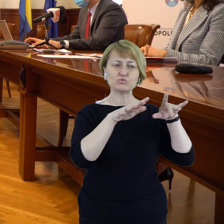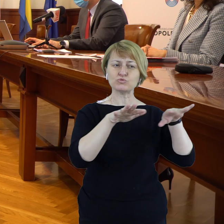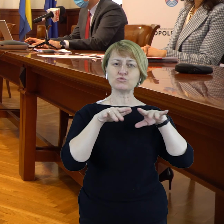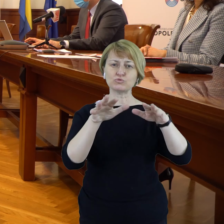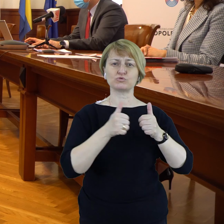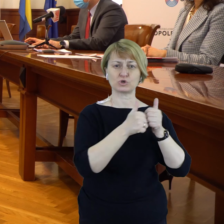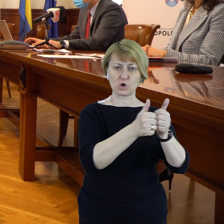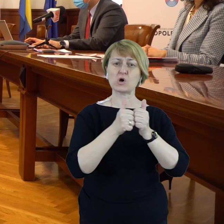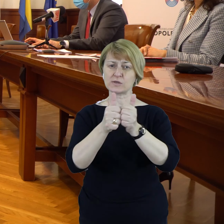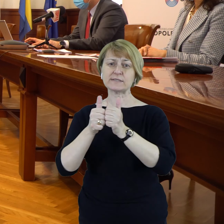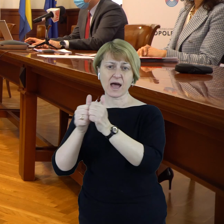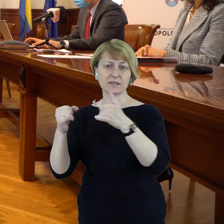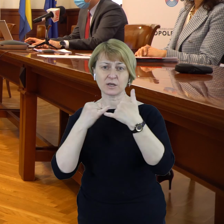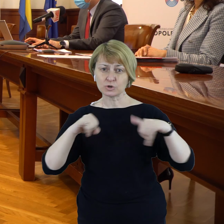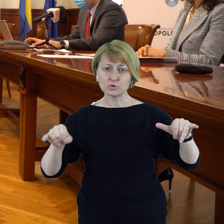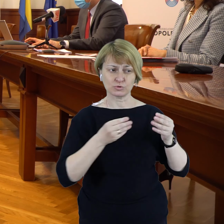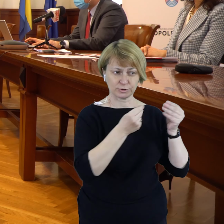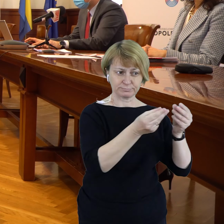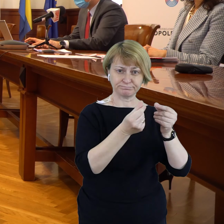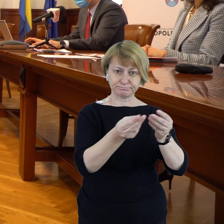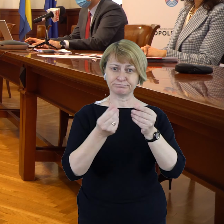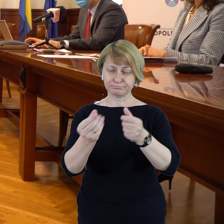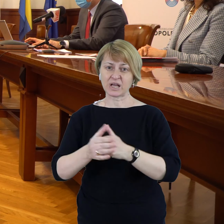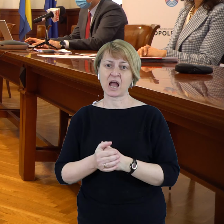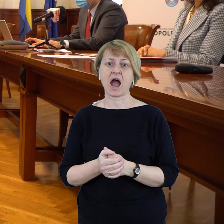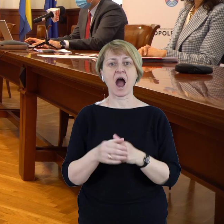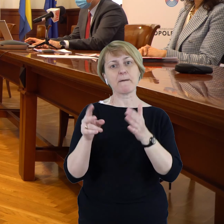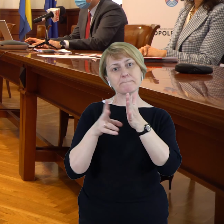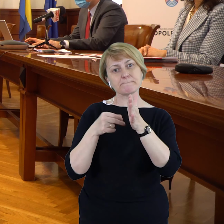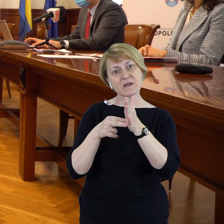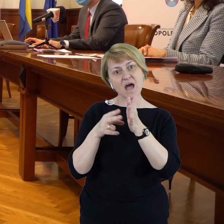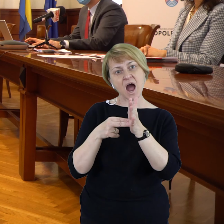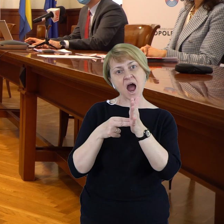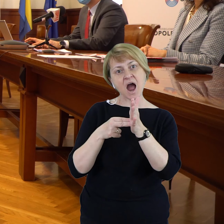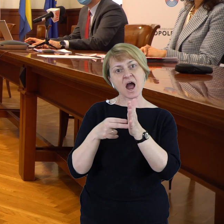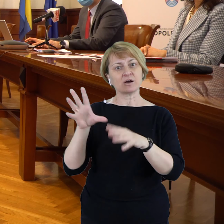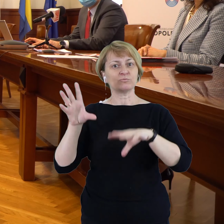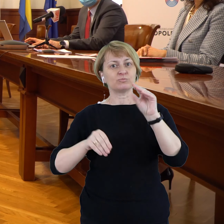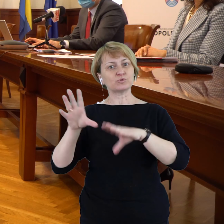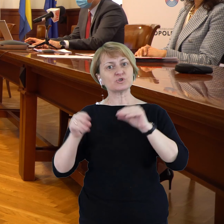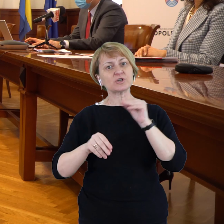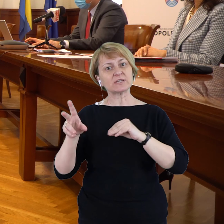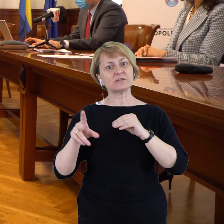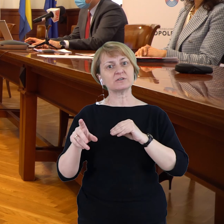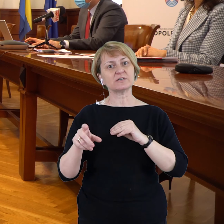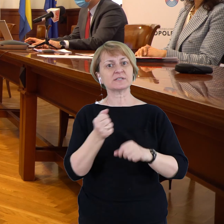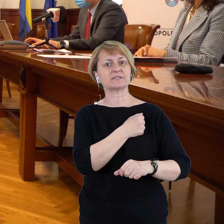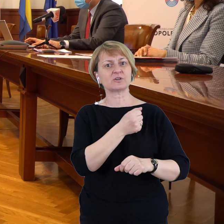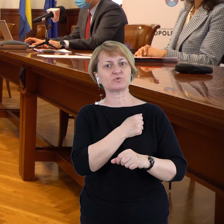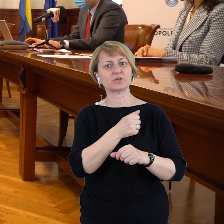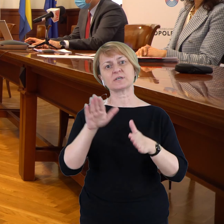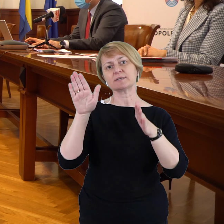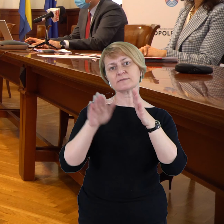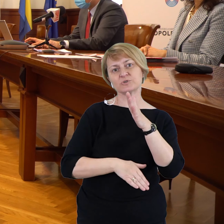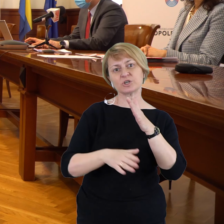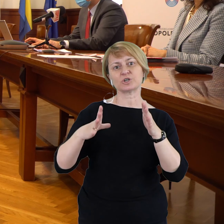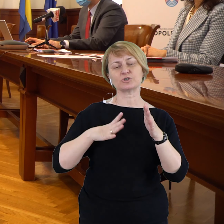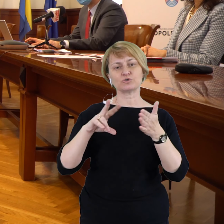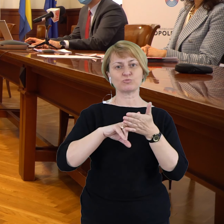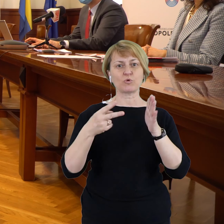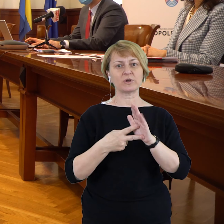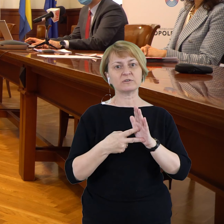bardzo duży strumień inwestycji, a z drugiej strony deficyt czy wykonanie budżetu, zadłużenie miasta na koniec